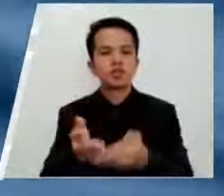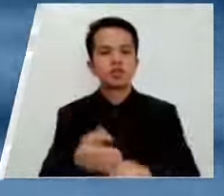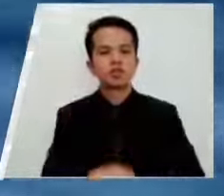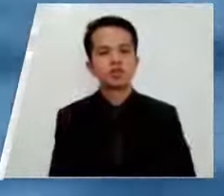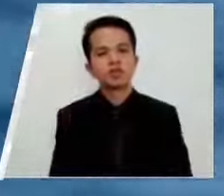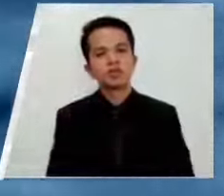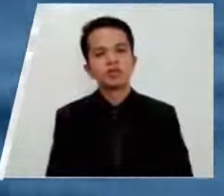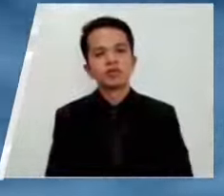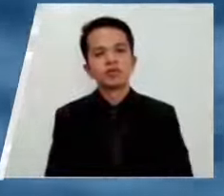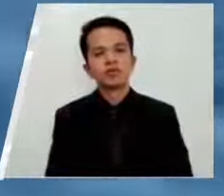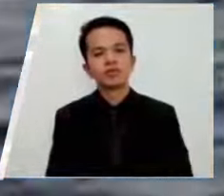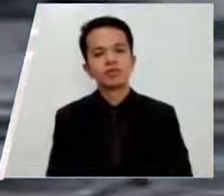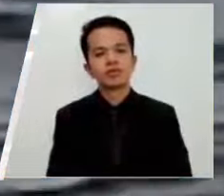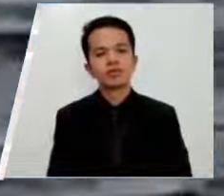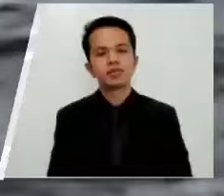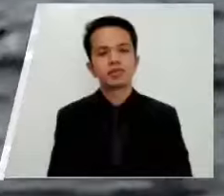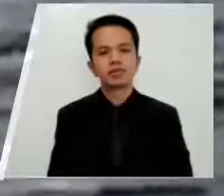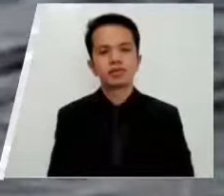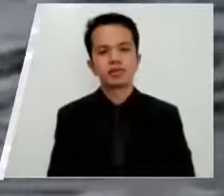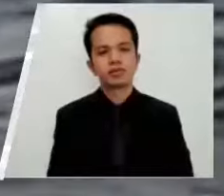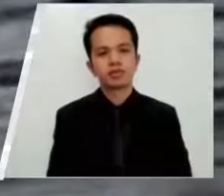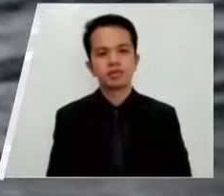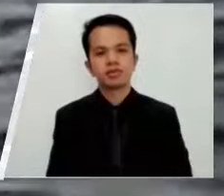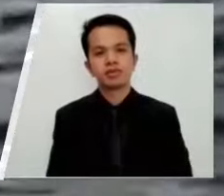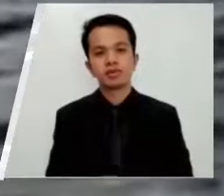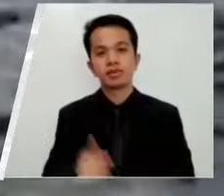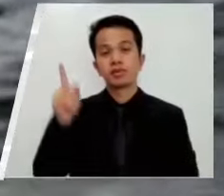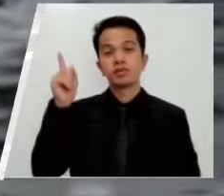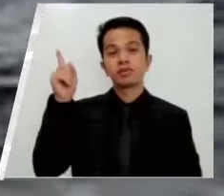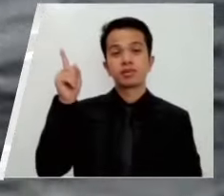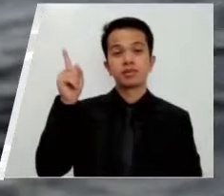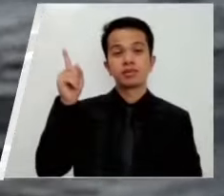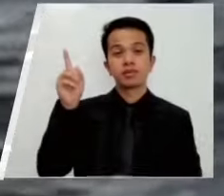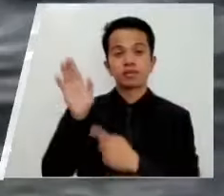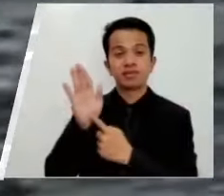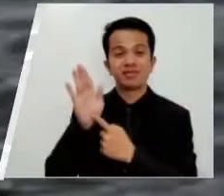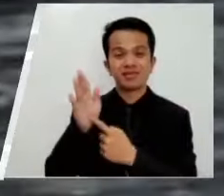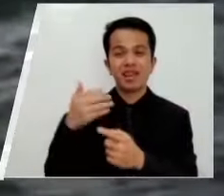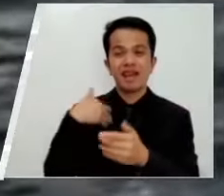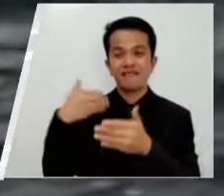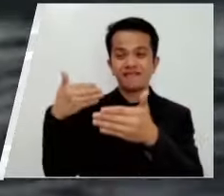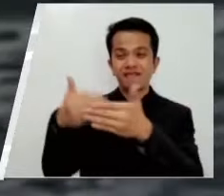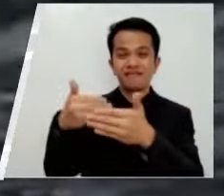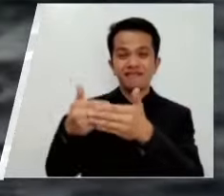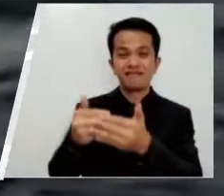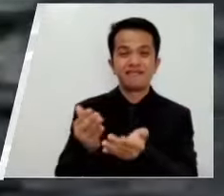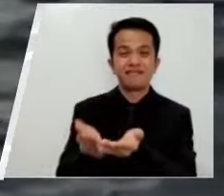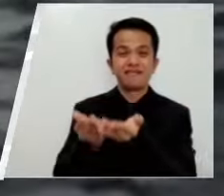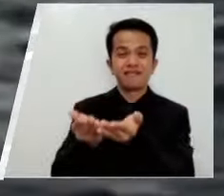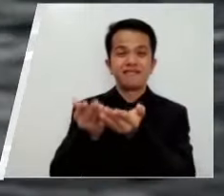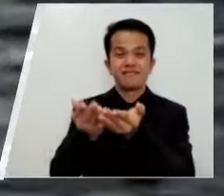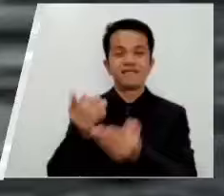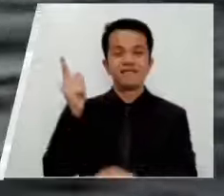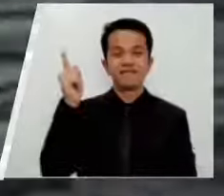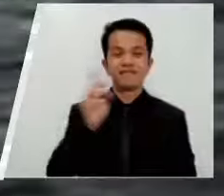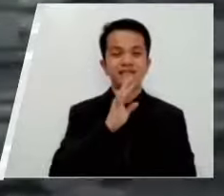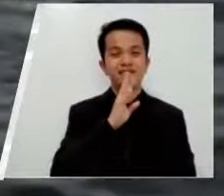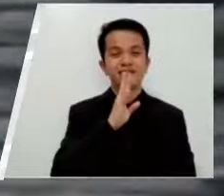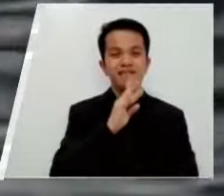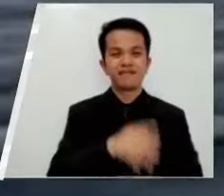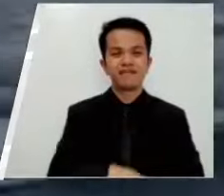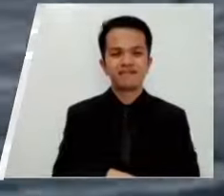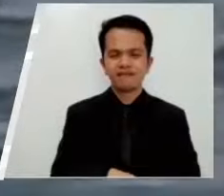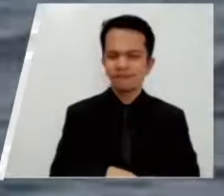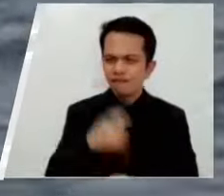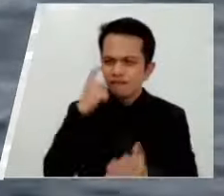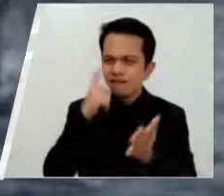Inanyo? Malapit lang. Ginagawa na nilang daanan yung bandang silangan na Pag-asa Kalayaan Island. Ngayon lang namin nakita na